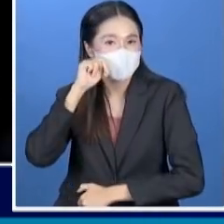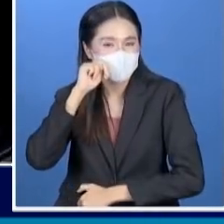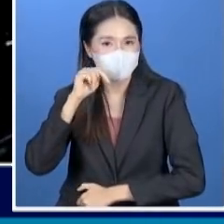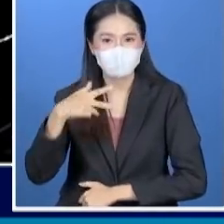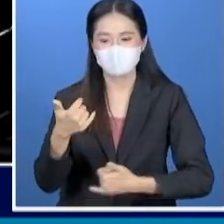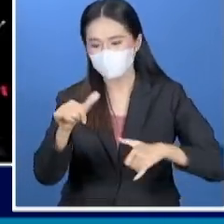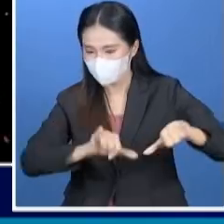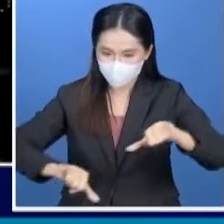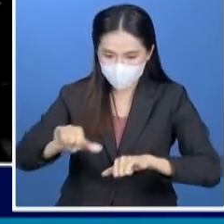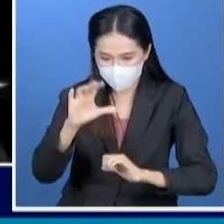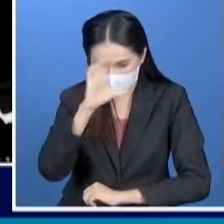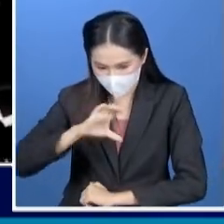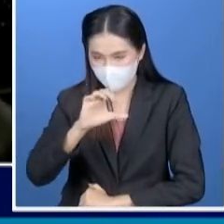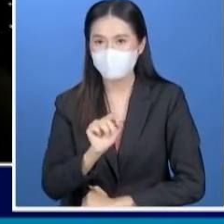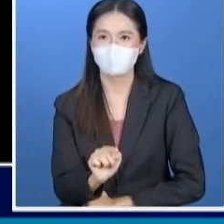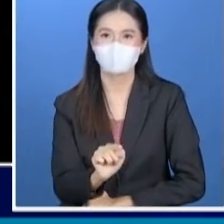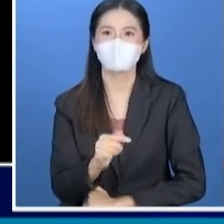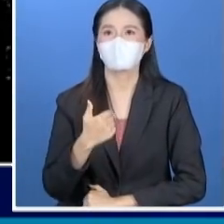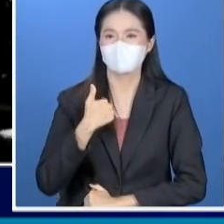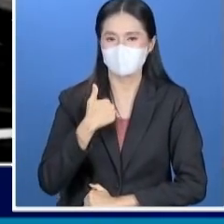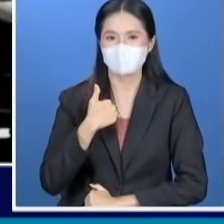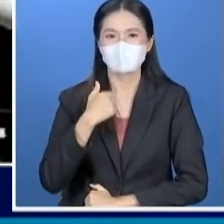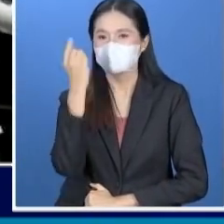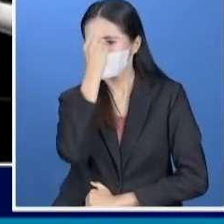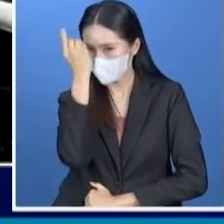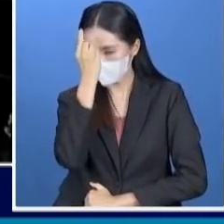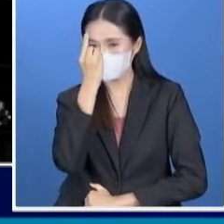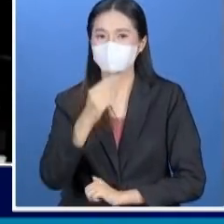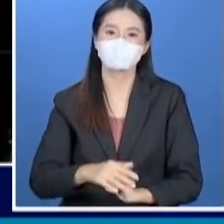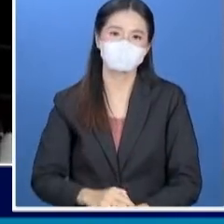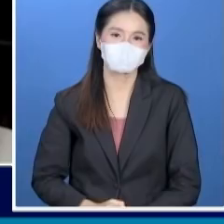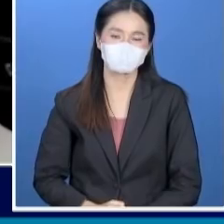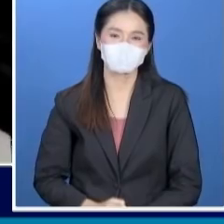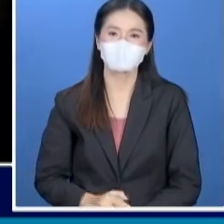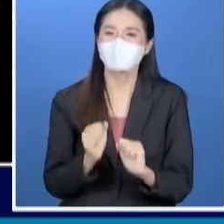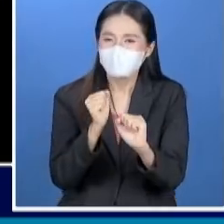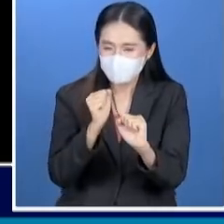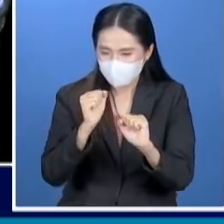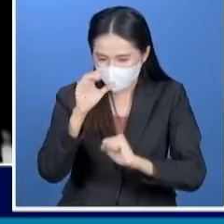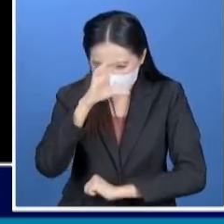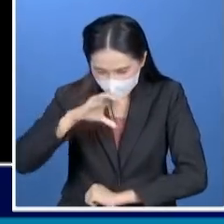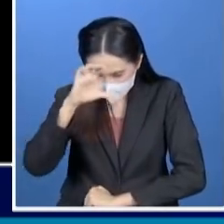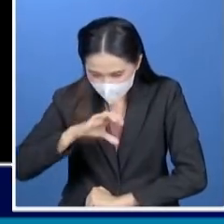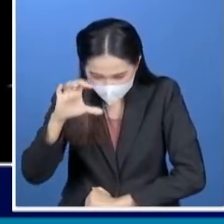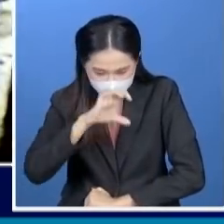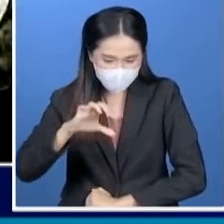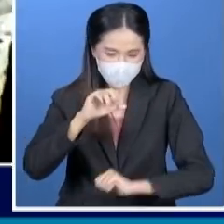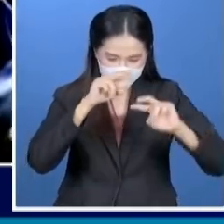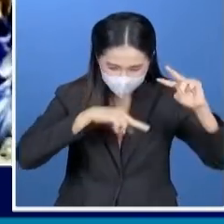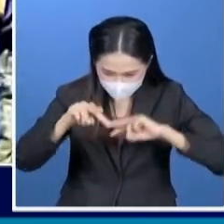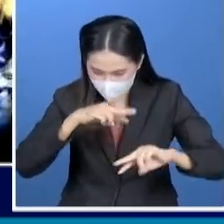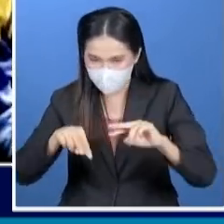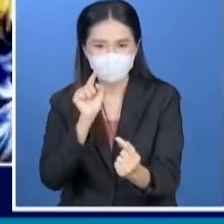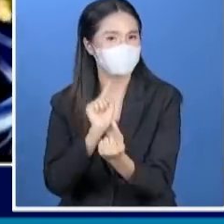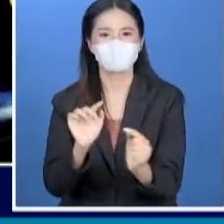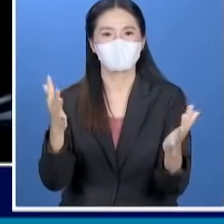นักประดาน้ำหลายฝ่ายรวมถึงคนในวงการบันเทิงด้วยซึ่งพยายามค้นหากันอย่างต่อเนื่องแ